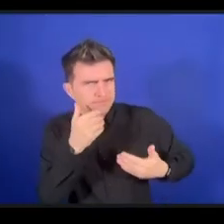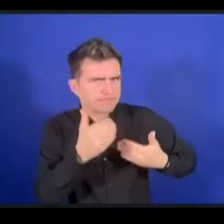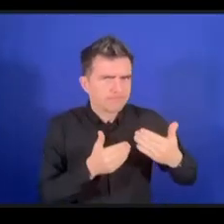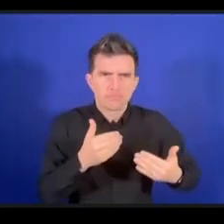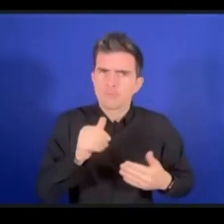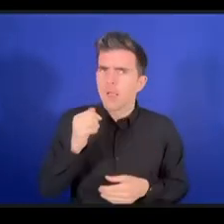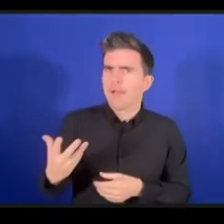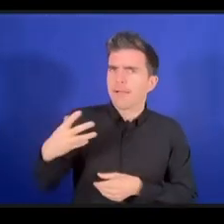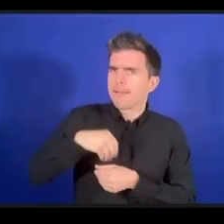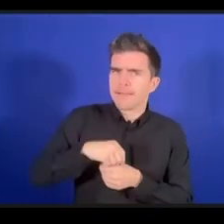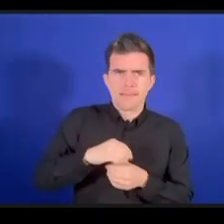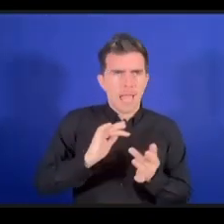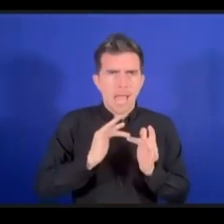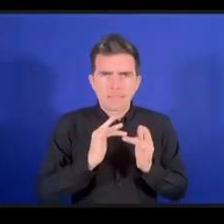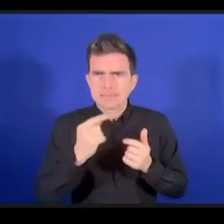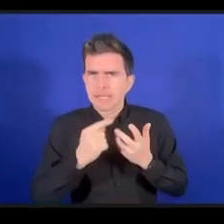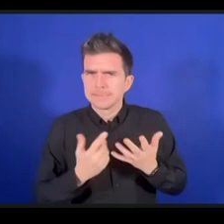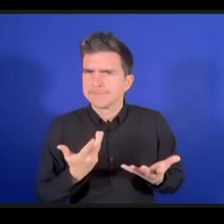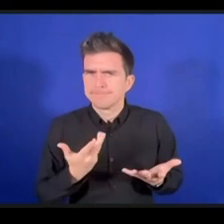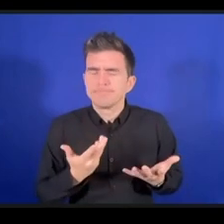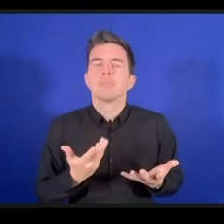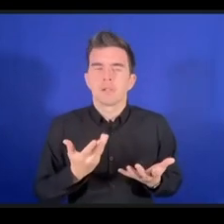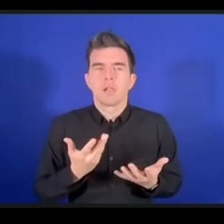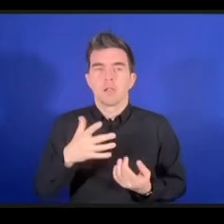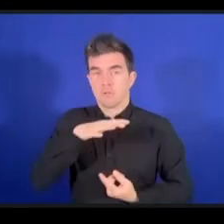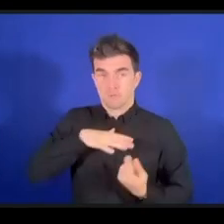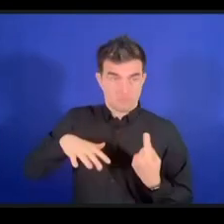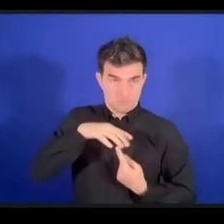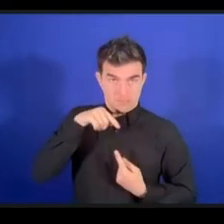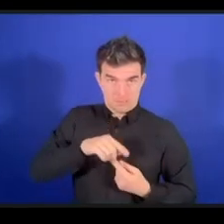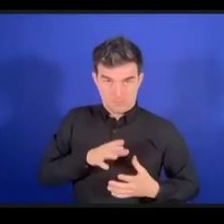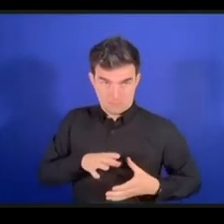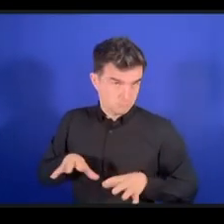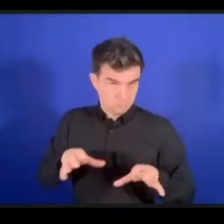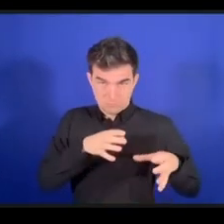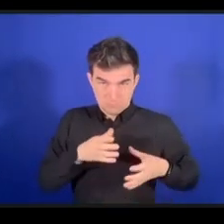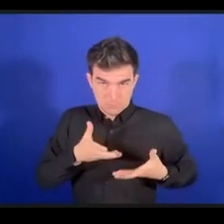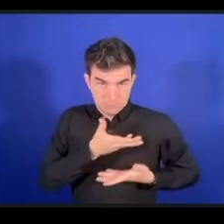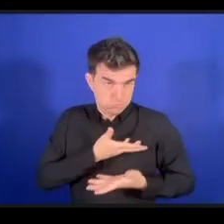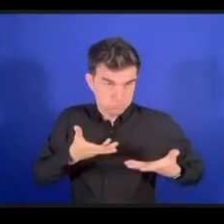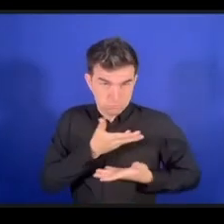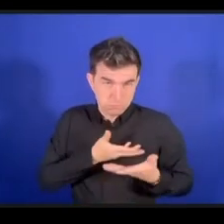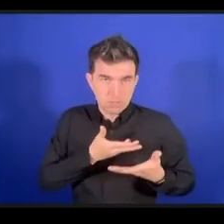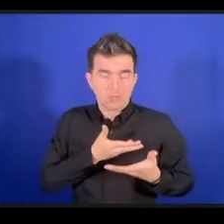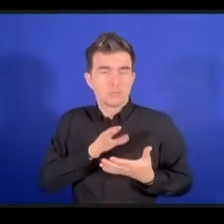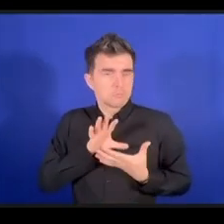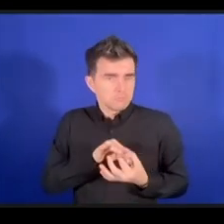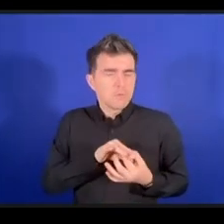表了13亿残障人士，